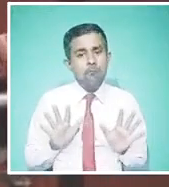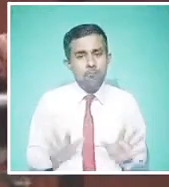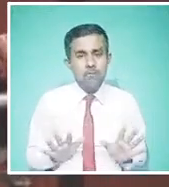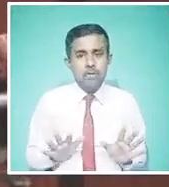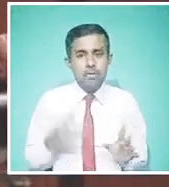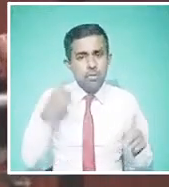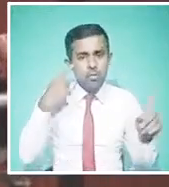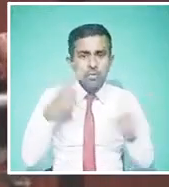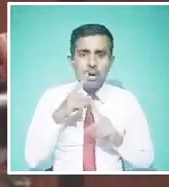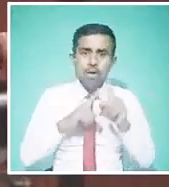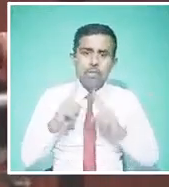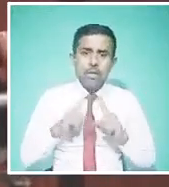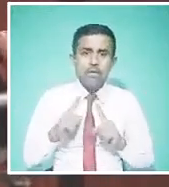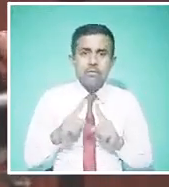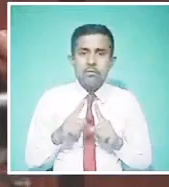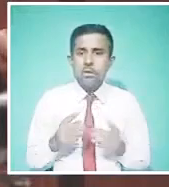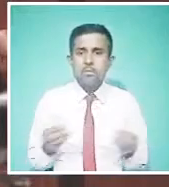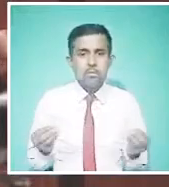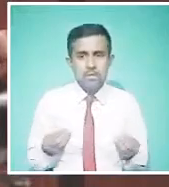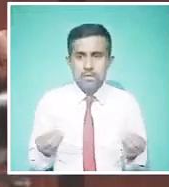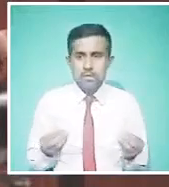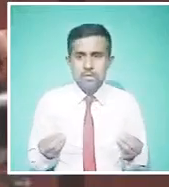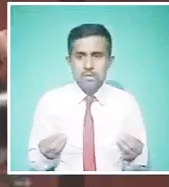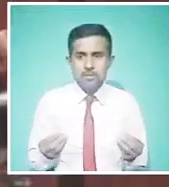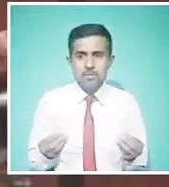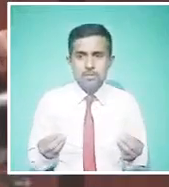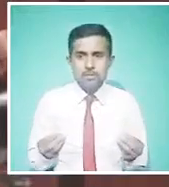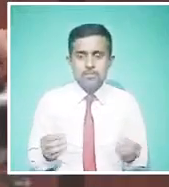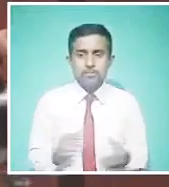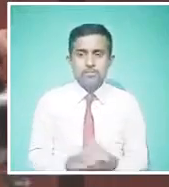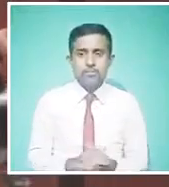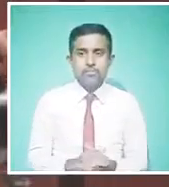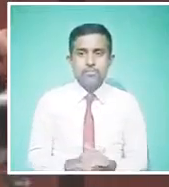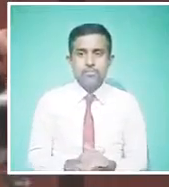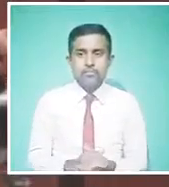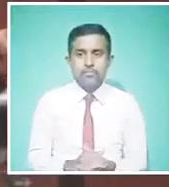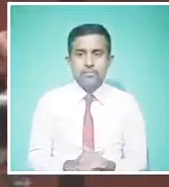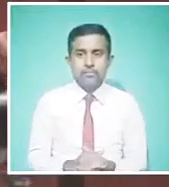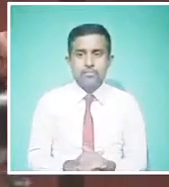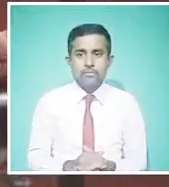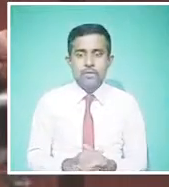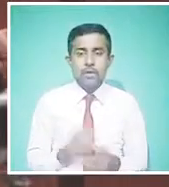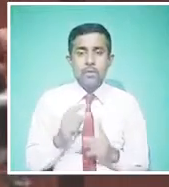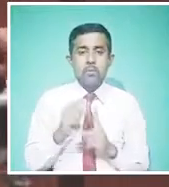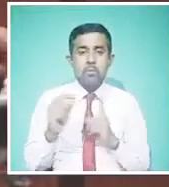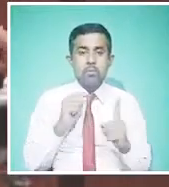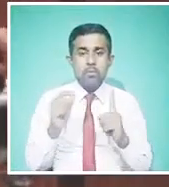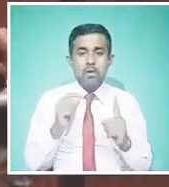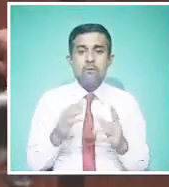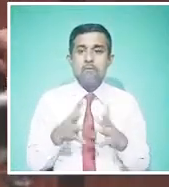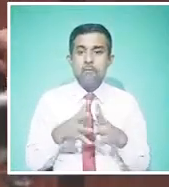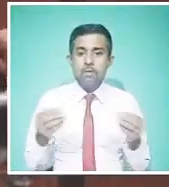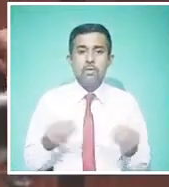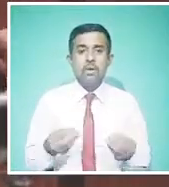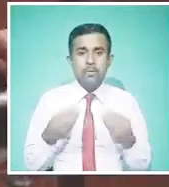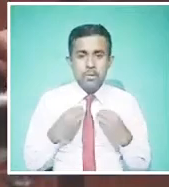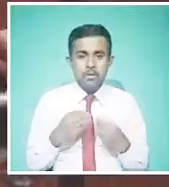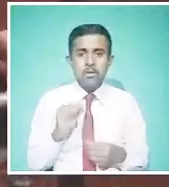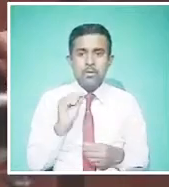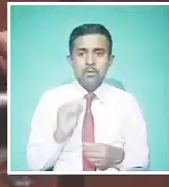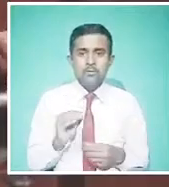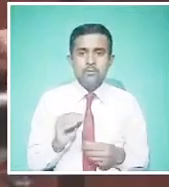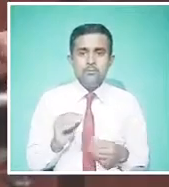பாராளுமன்றத்திலே இந்த பேசி முடிவு காணப்படும், முடிவு எடுக்கப்படும் என்று சொன்னால் பேசலாம். ஆனால் அனைத்து பிரச்சனைகளுக்கும் பாராளுமன்றம் இங்கே